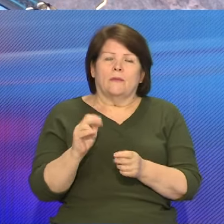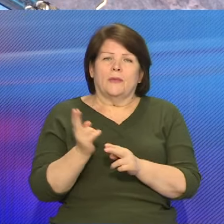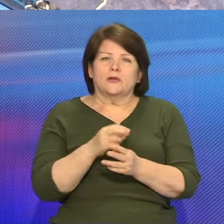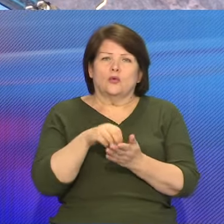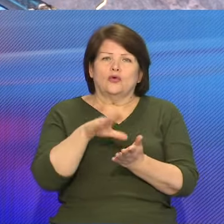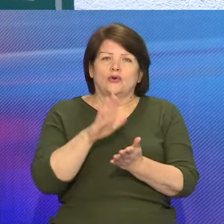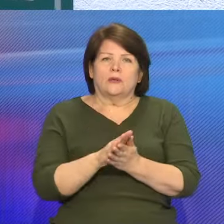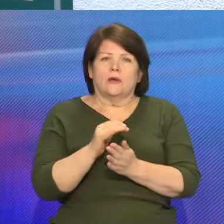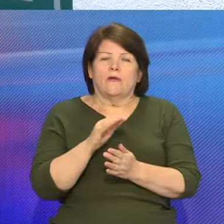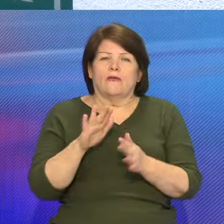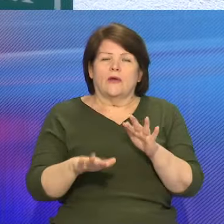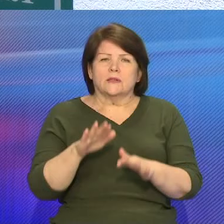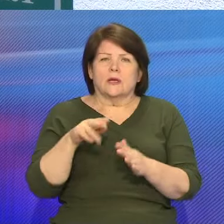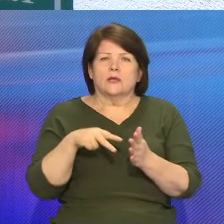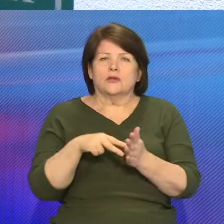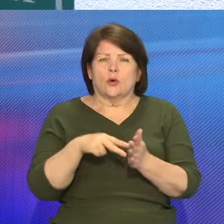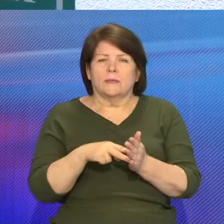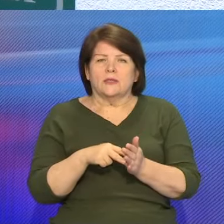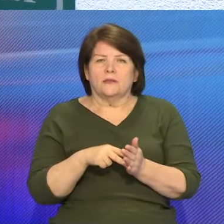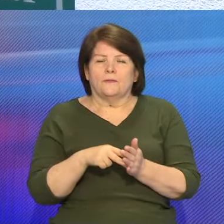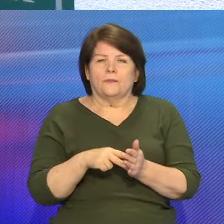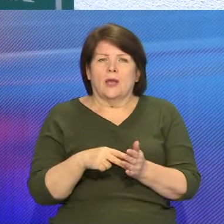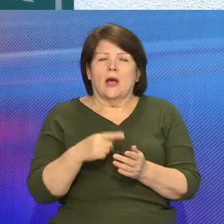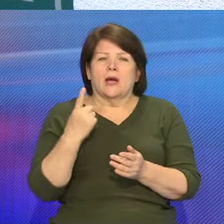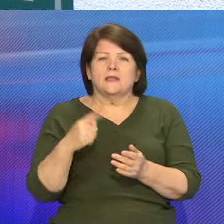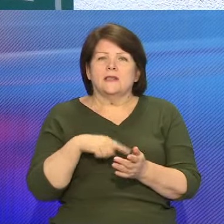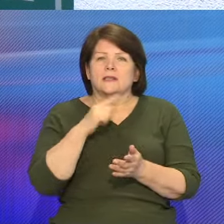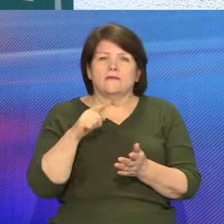учета их веса и стоимости. Один